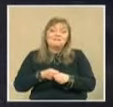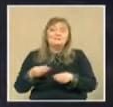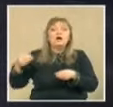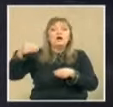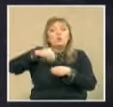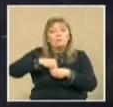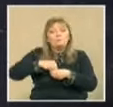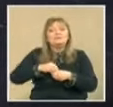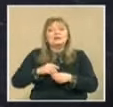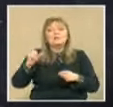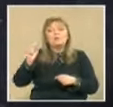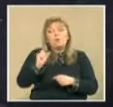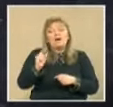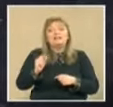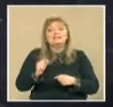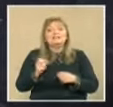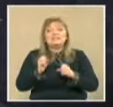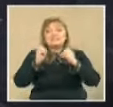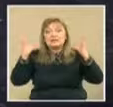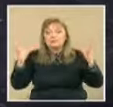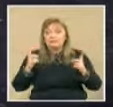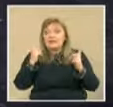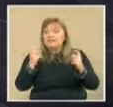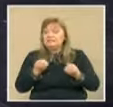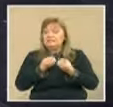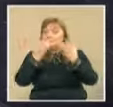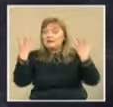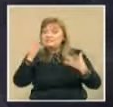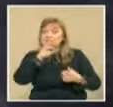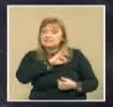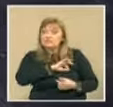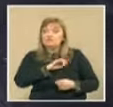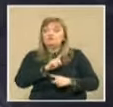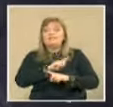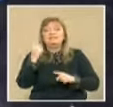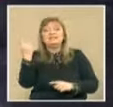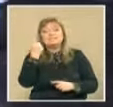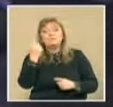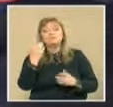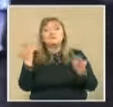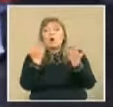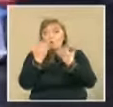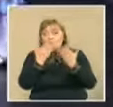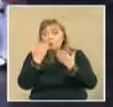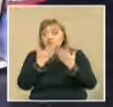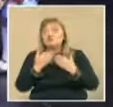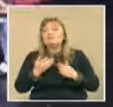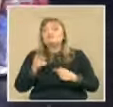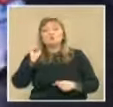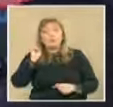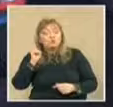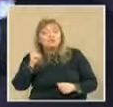през студените месеци. Сигурна съм, един празник се получава не само за учители, ученици и родители, но и за цяла Варна, за целия център на